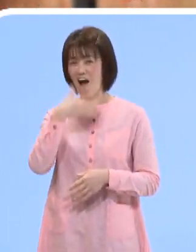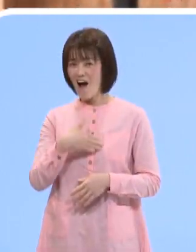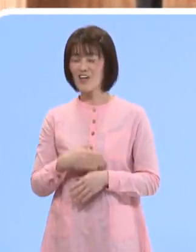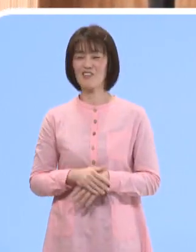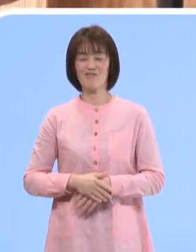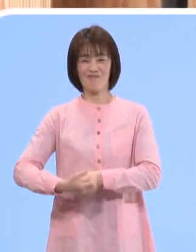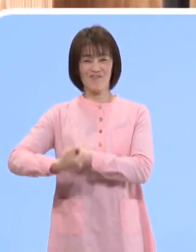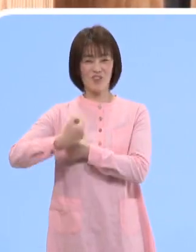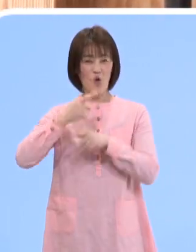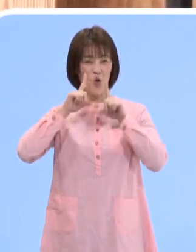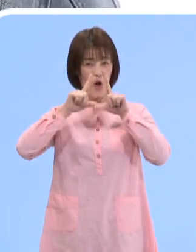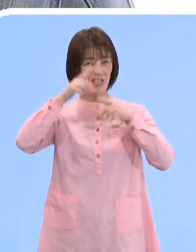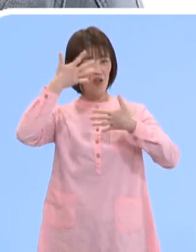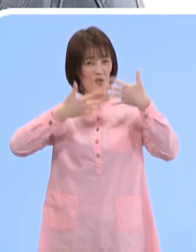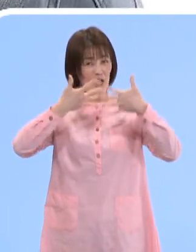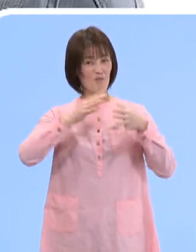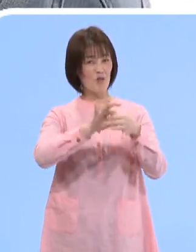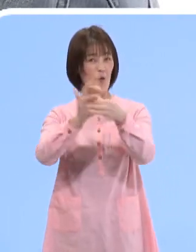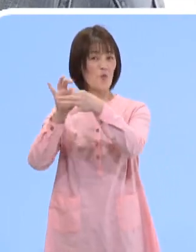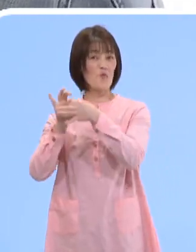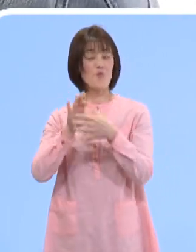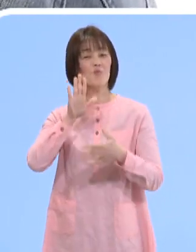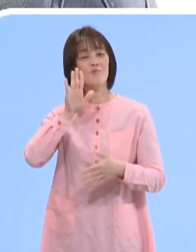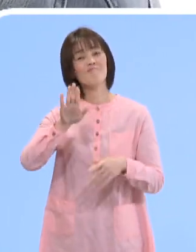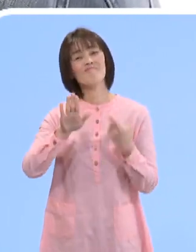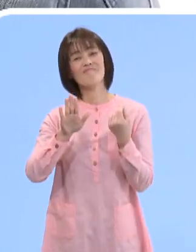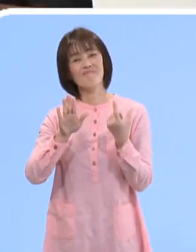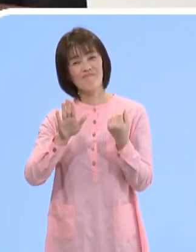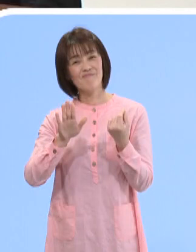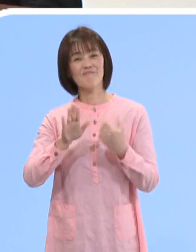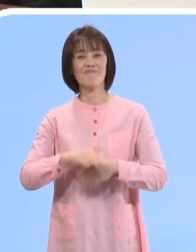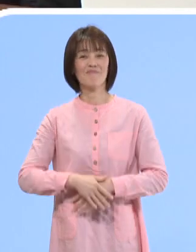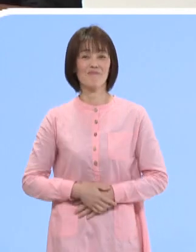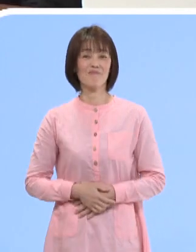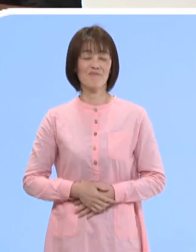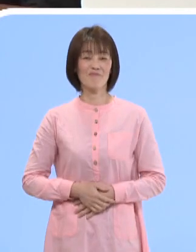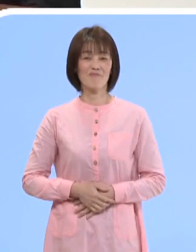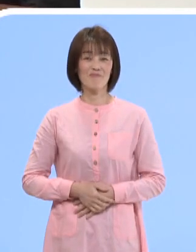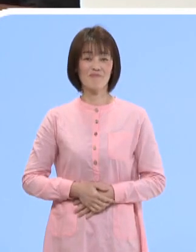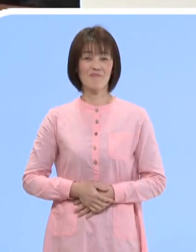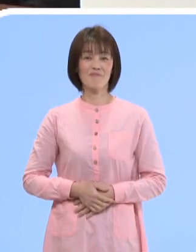あら、兵庫発信と意外なつながりがあったんですね。